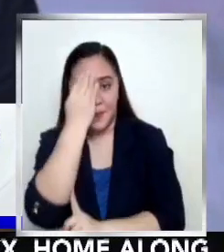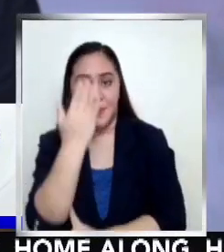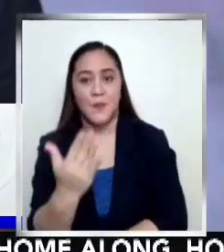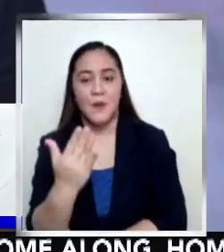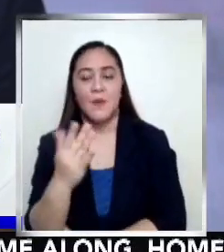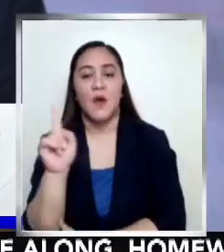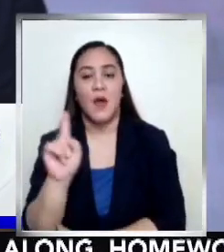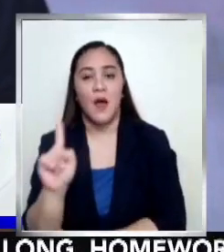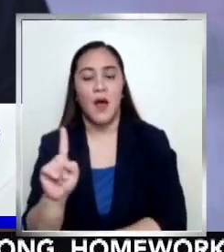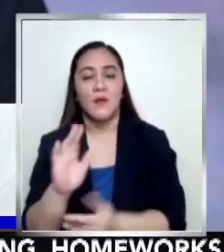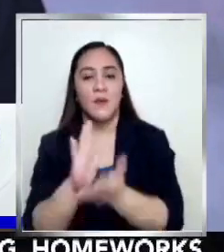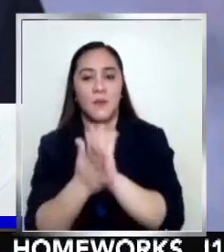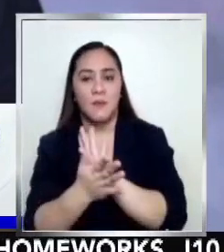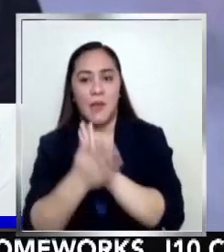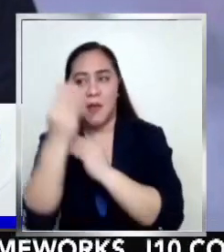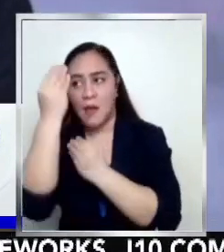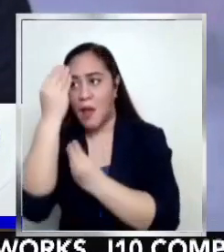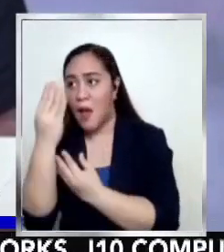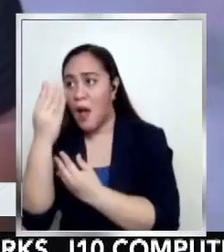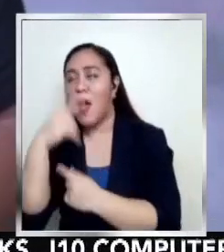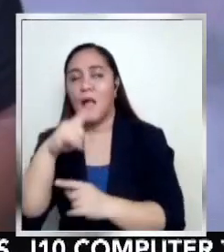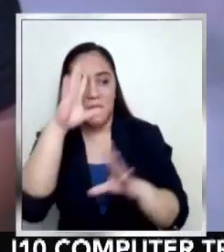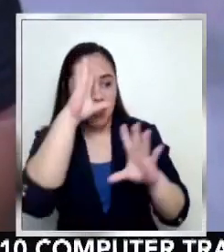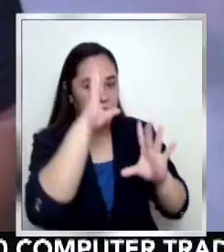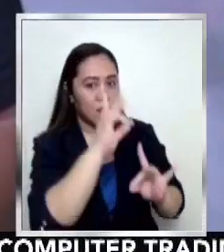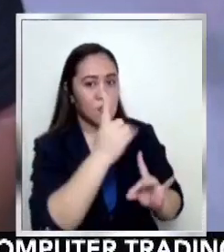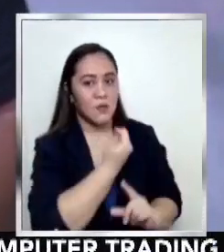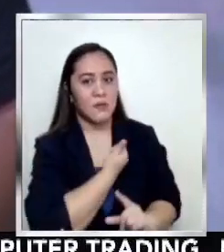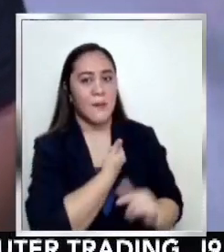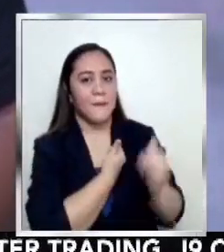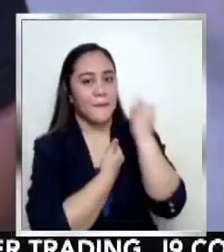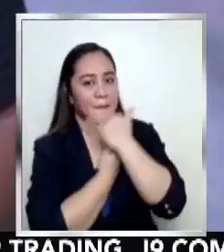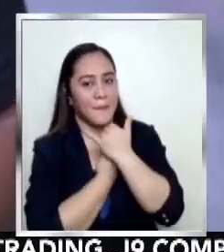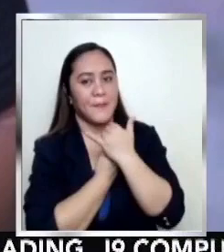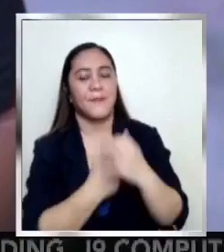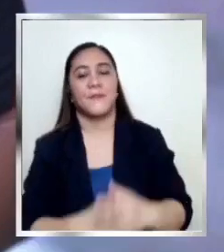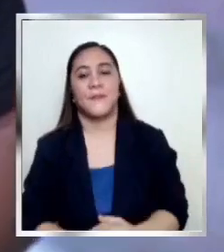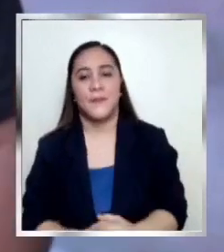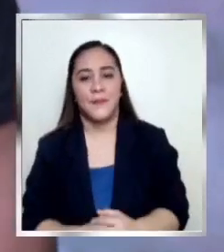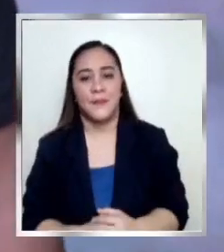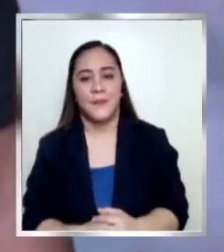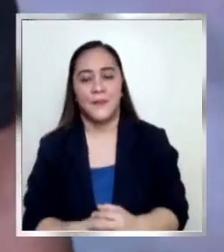ang kanilang magiging desisyon. Rafi Tima, Nakatutok, 24 Oras.